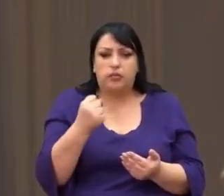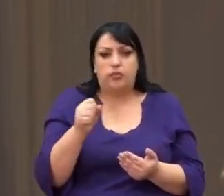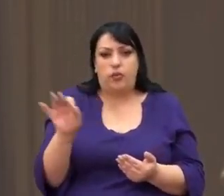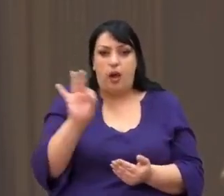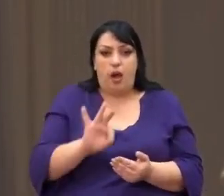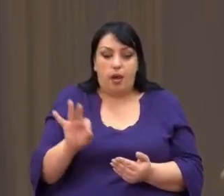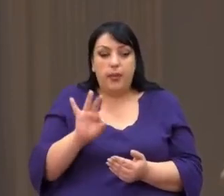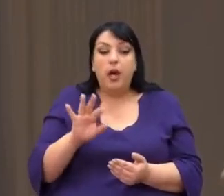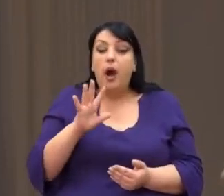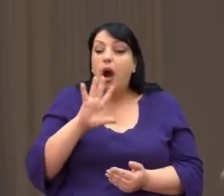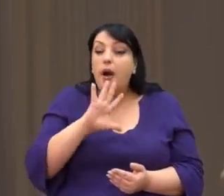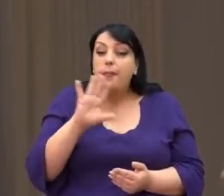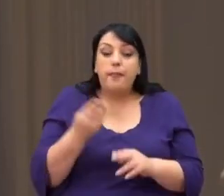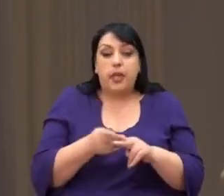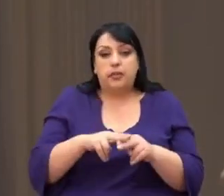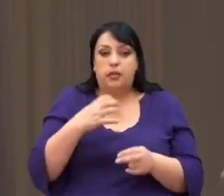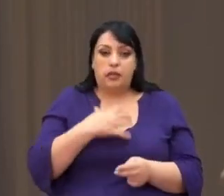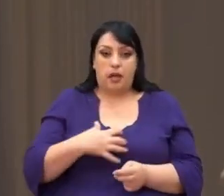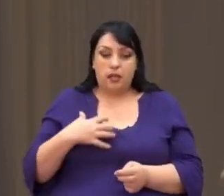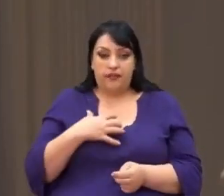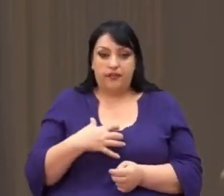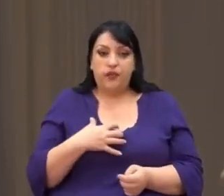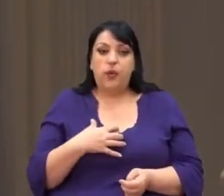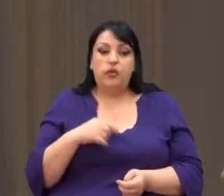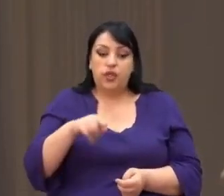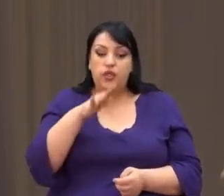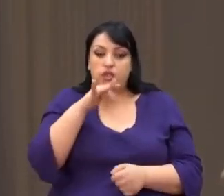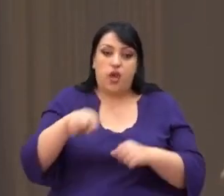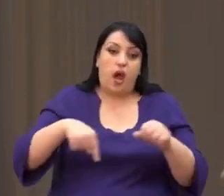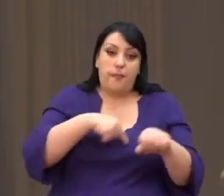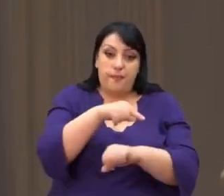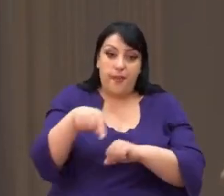հենասյուներից ամենակարևորագույն այս ժամանակաշրջանում